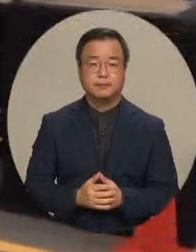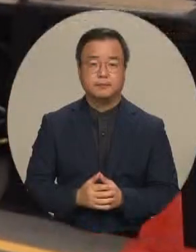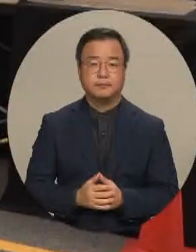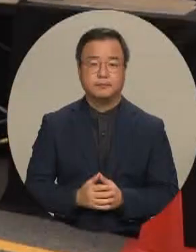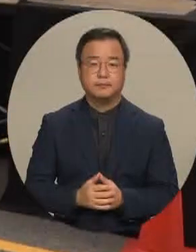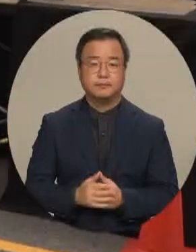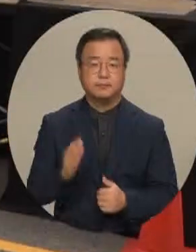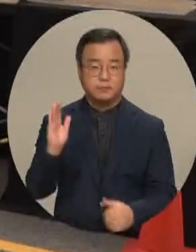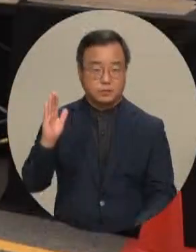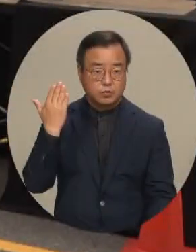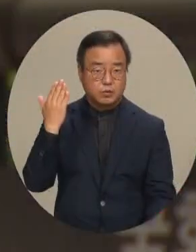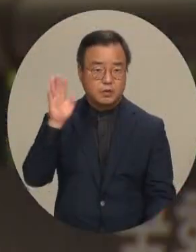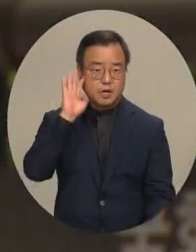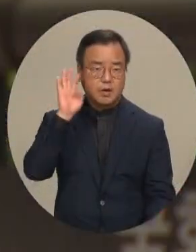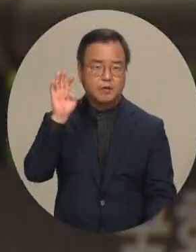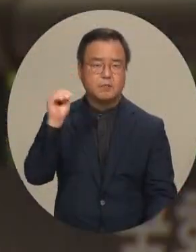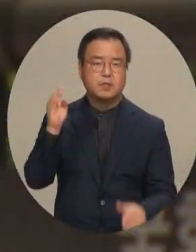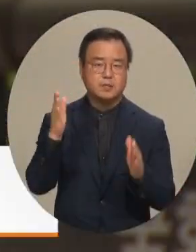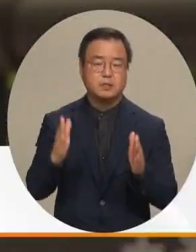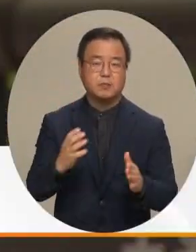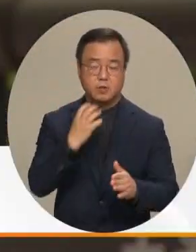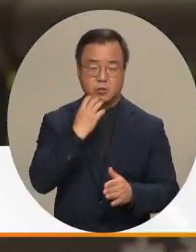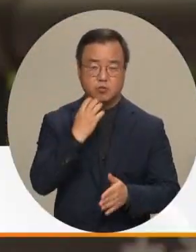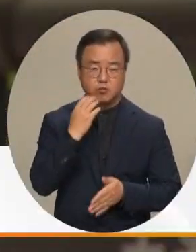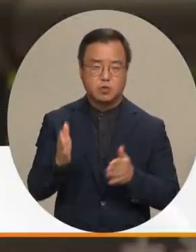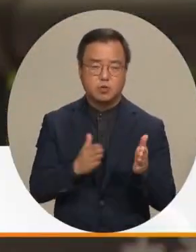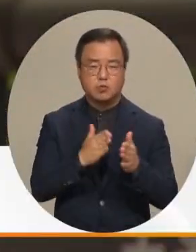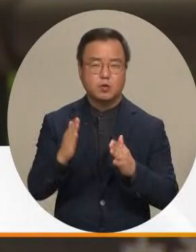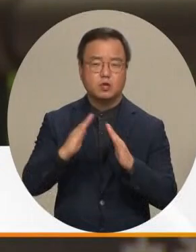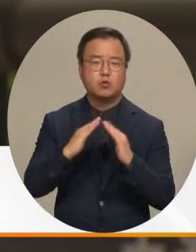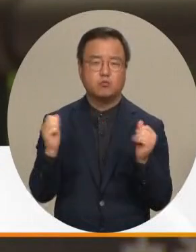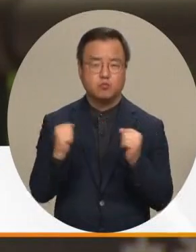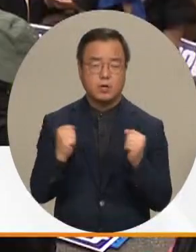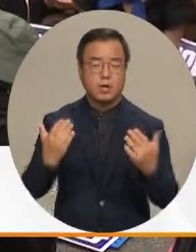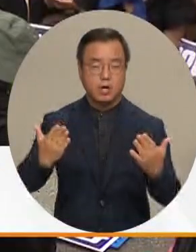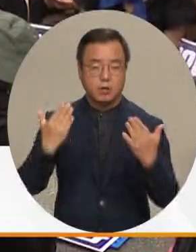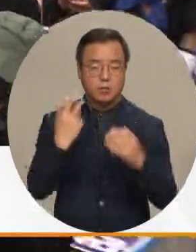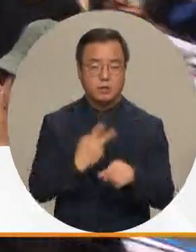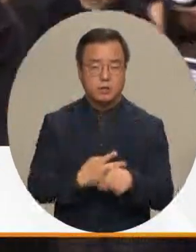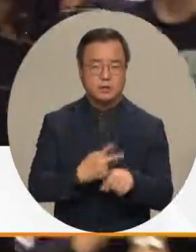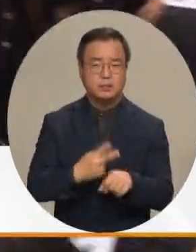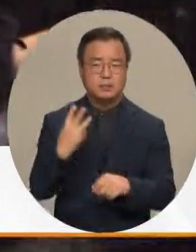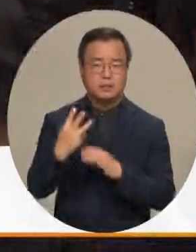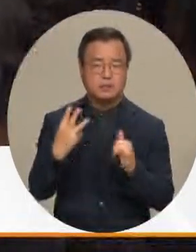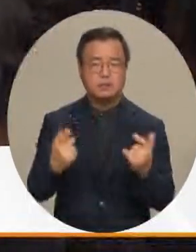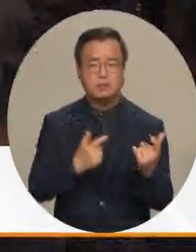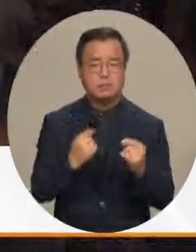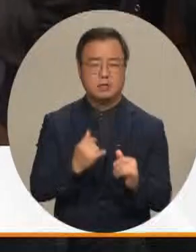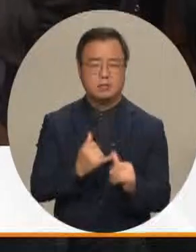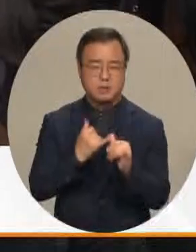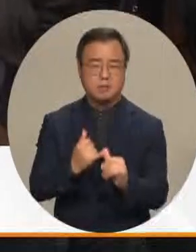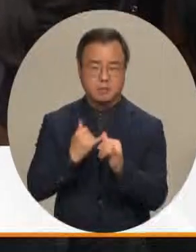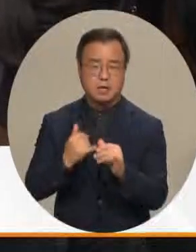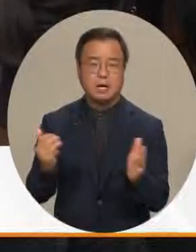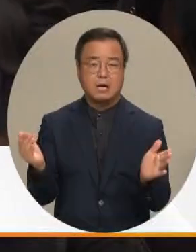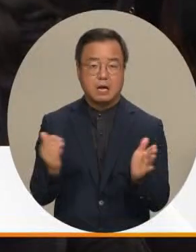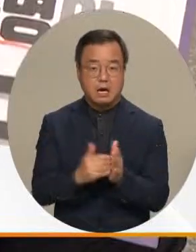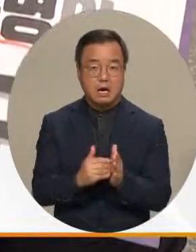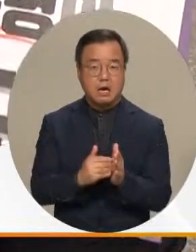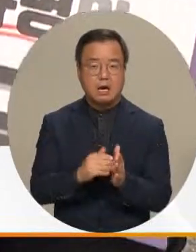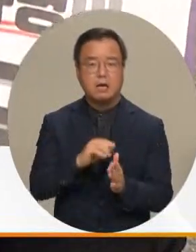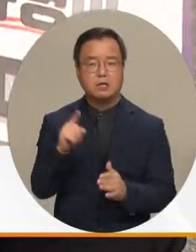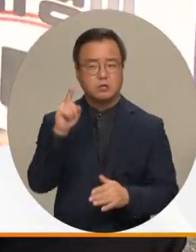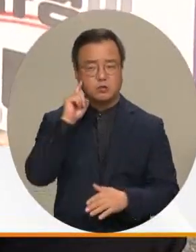특히 최근 며칠 사이에 서울과 경기, 전북의 학교 선생님 3명이 잇따라 극단적인 선택을 한 사실이 알려지면서